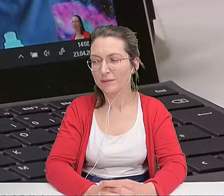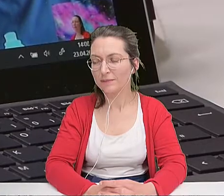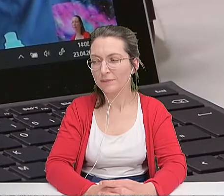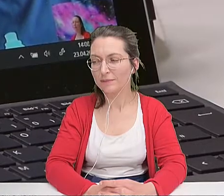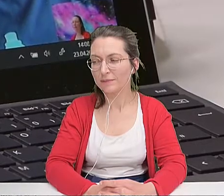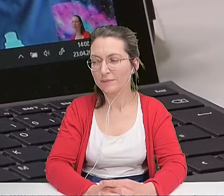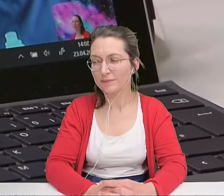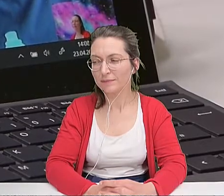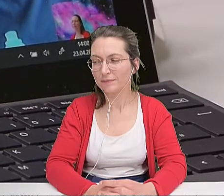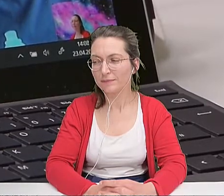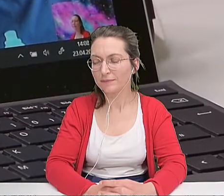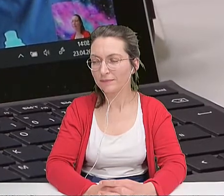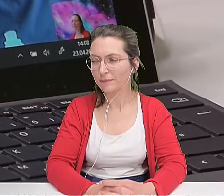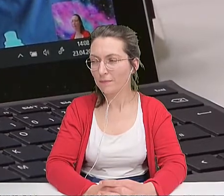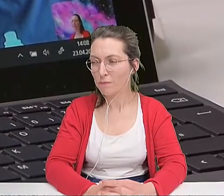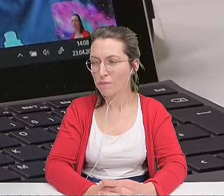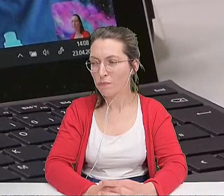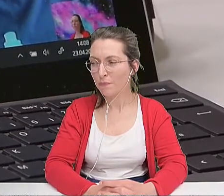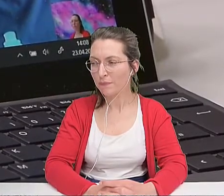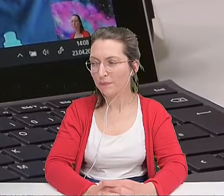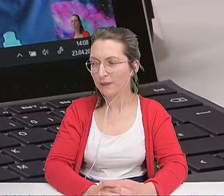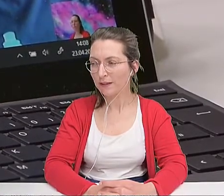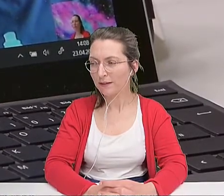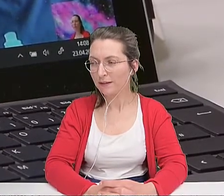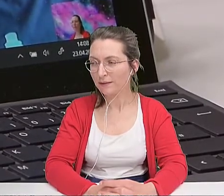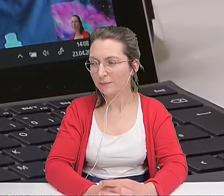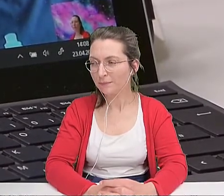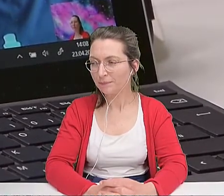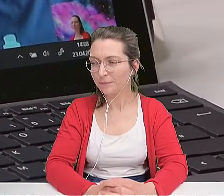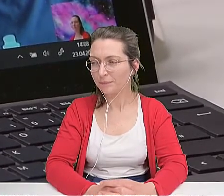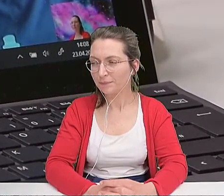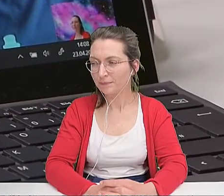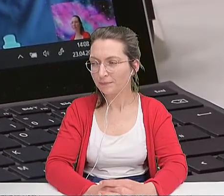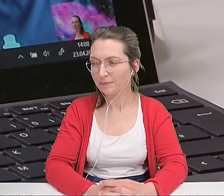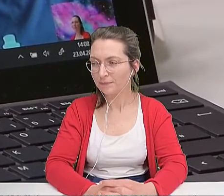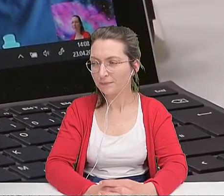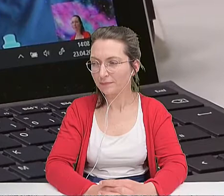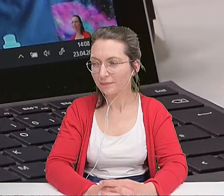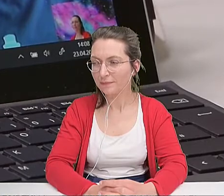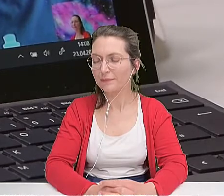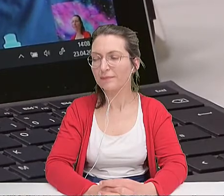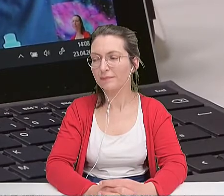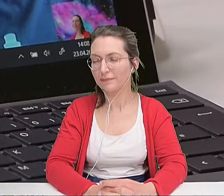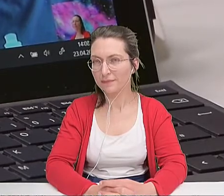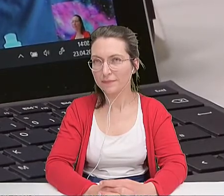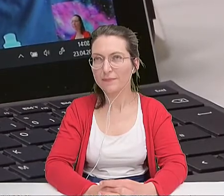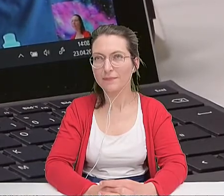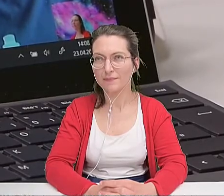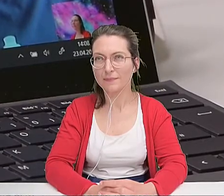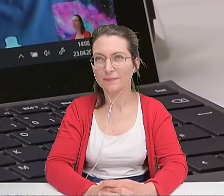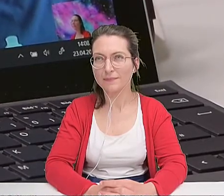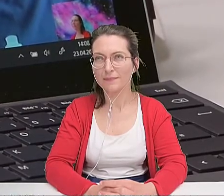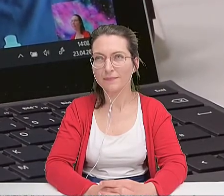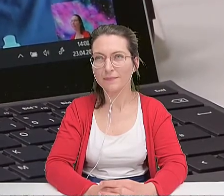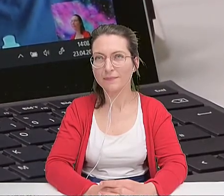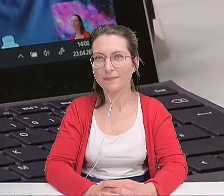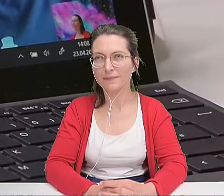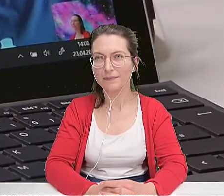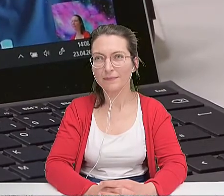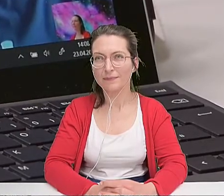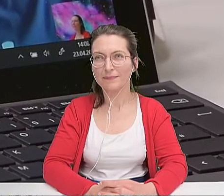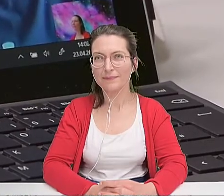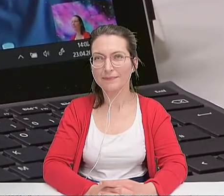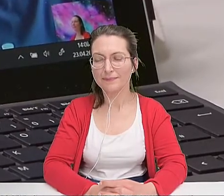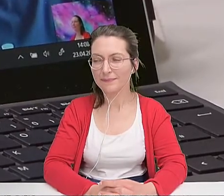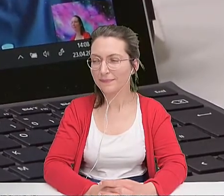dann jetzt vor ein paar Jahren noch überlegt, ja, wie ist denn das jetzt von dem Informatik-Biber? Da werden wir gleich ein bisschen sehen, wie der funktioniert, worum es da geht.